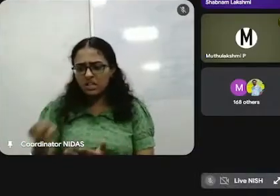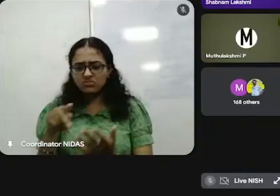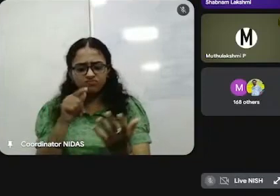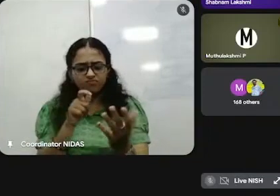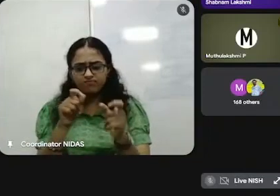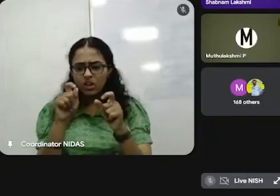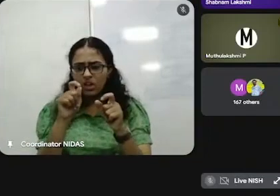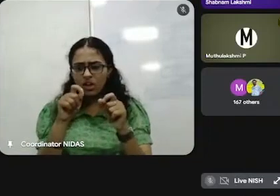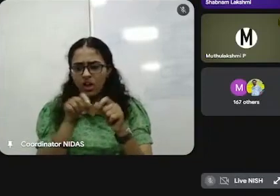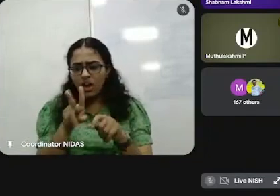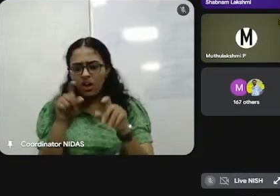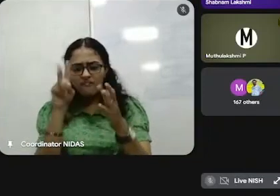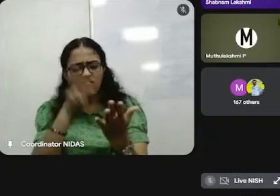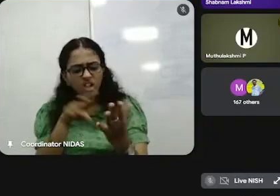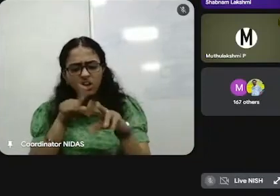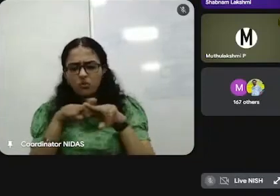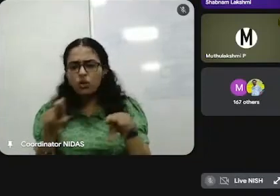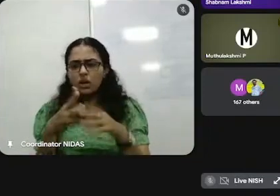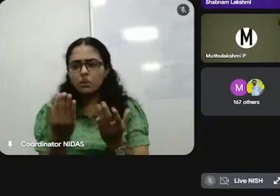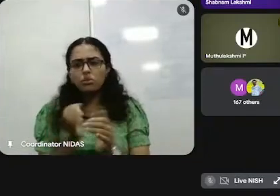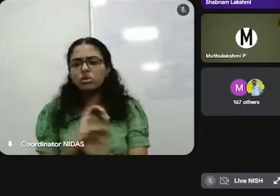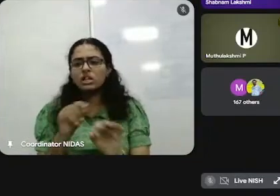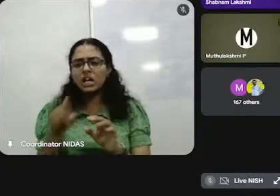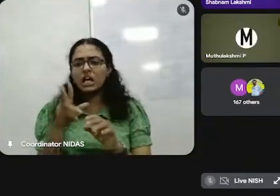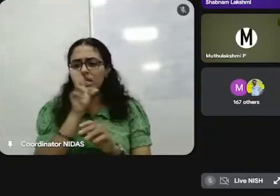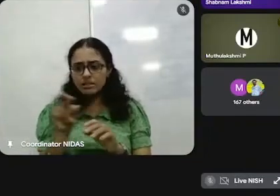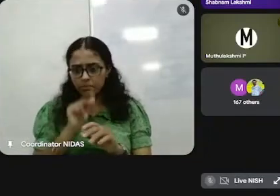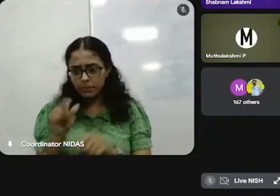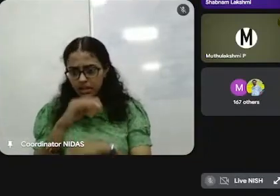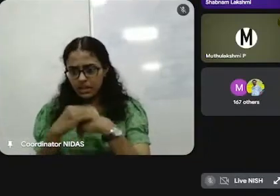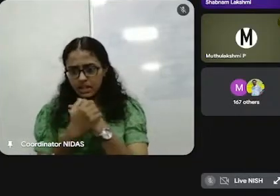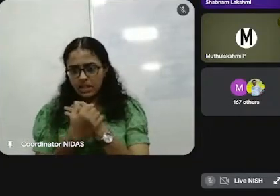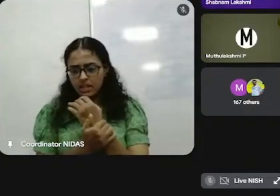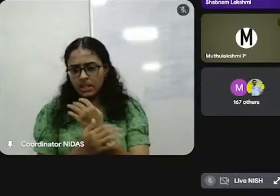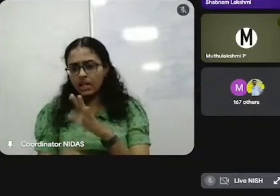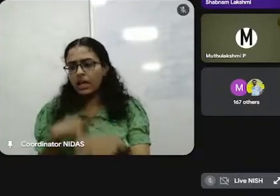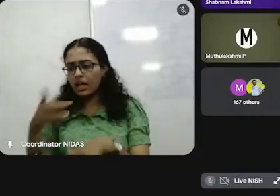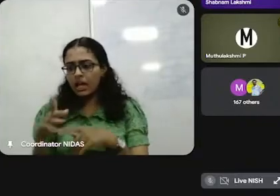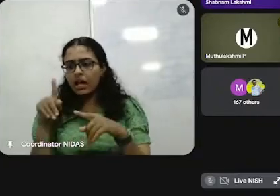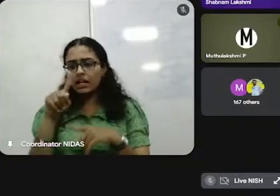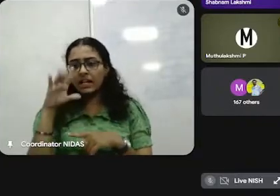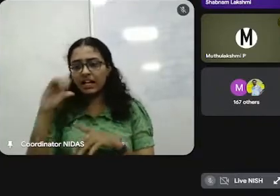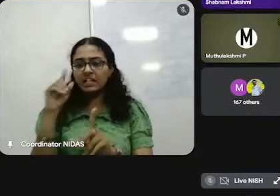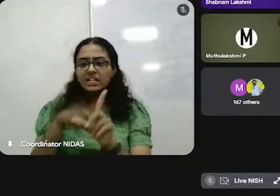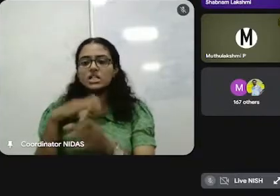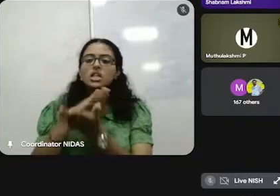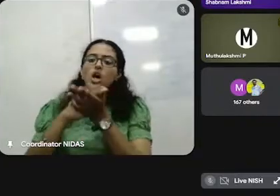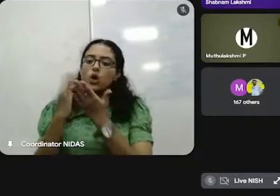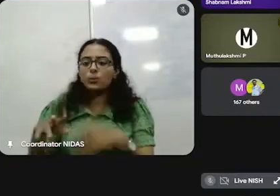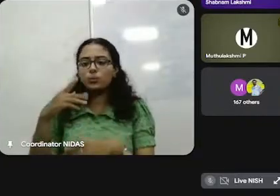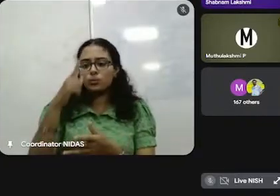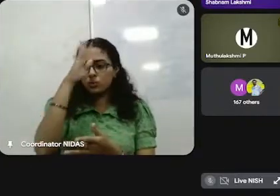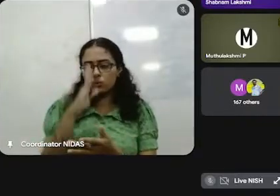കഴിയുന്നില്ല. ഇത് സ്പീച്ച് തെറാപ്പിസ്റ്റിന്റെ ഏരിയ ആണോ? അതുപോലെ തന്നെ ആഫ്റ്റർ 10 years ഓഫ് സ്ട്രോക്ക് സ്പീച്ച് തെറാപ്പി ഇനി എടുത്തിട്ട് കാര്യമുണ്ടോ?